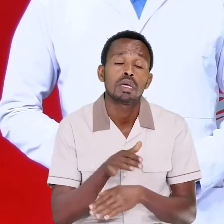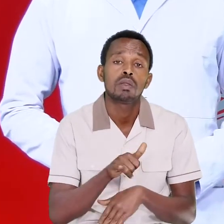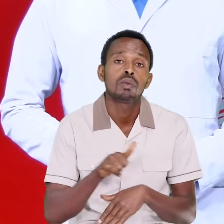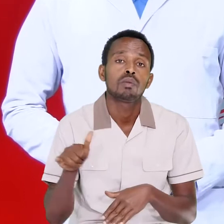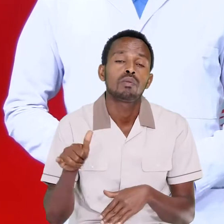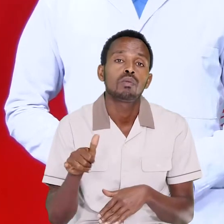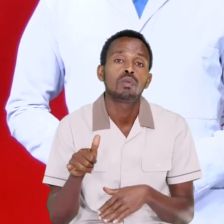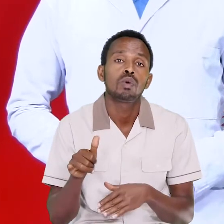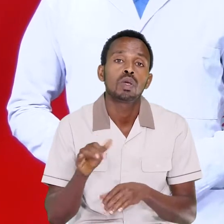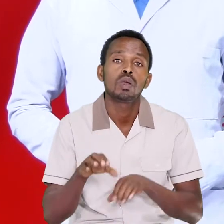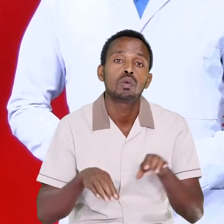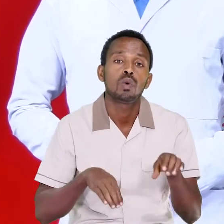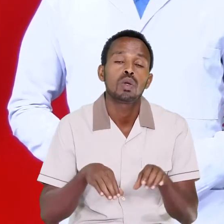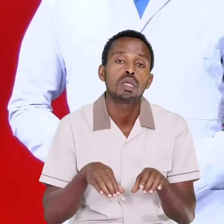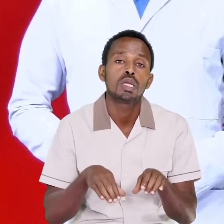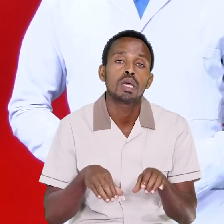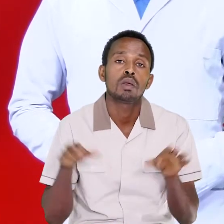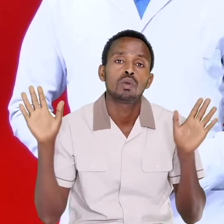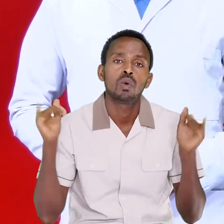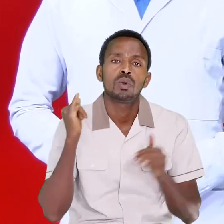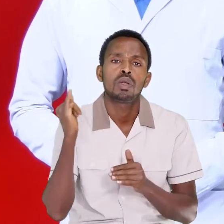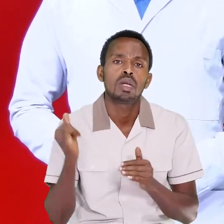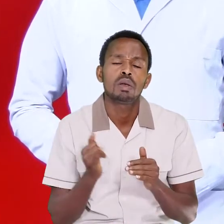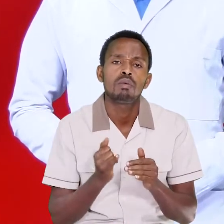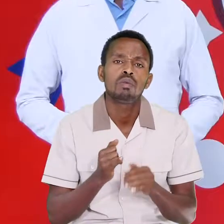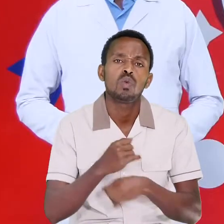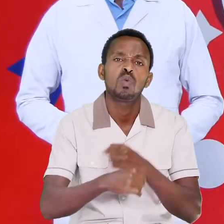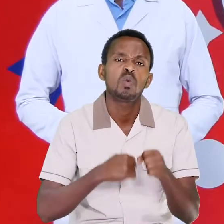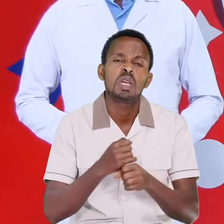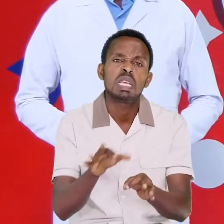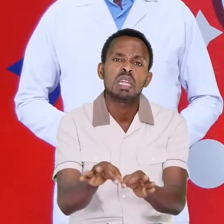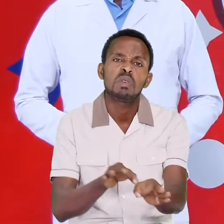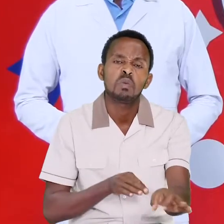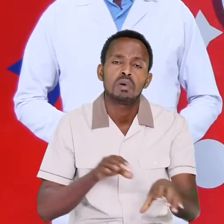Akkasumas gocha joobirri umurii isaa dheereffachuudhaaf raawwatu